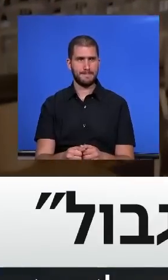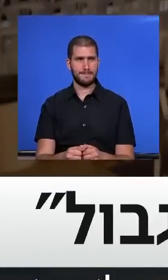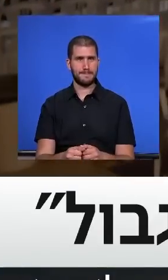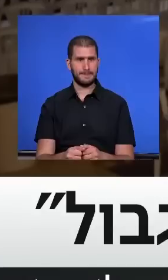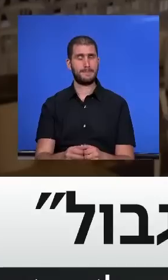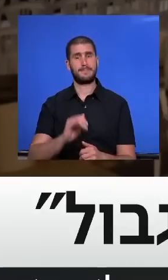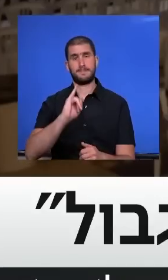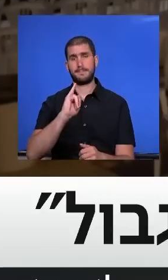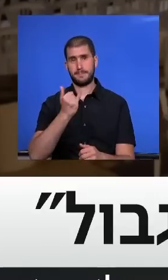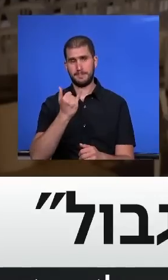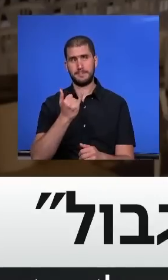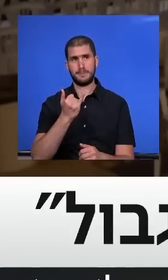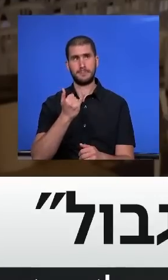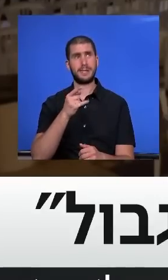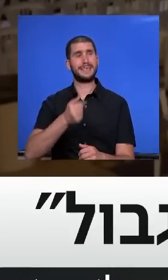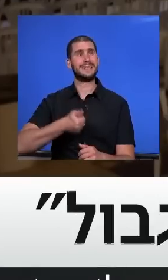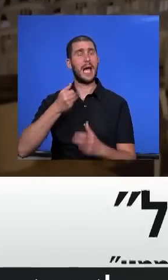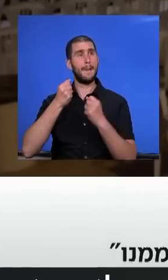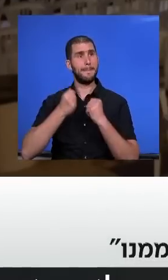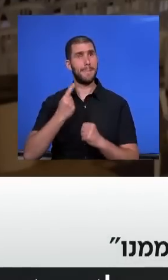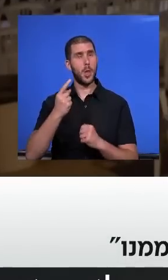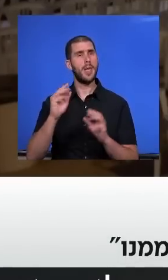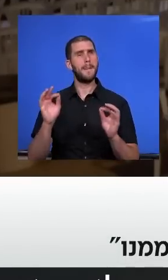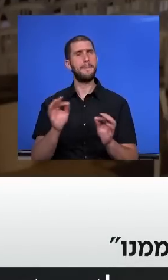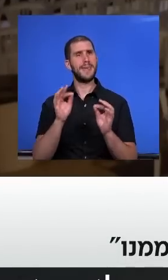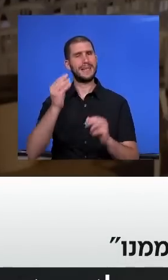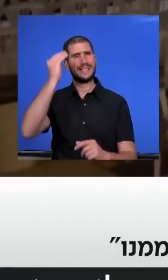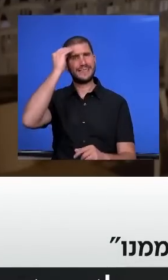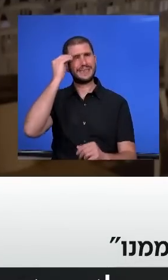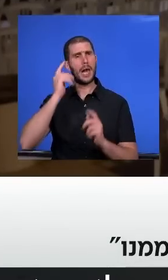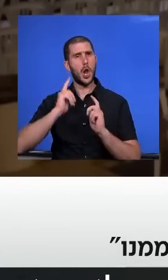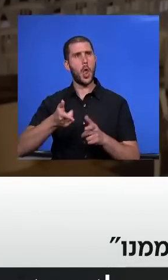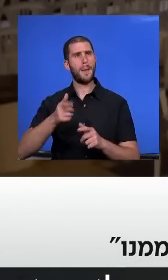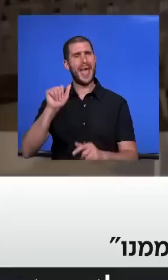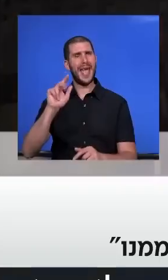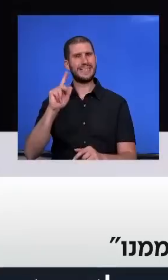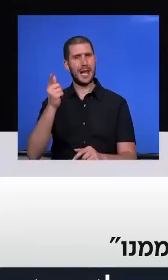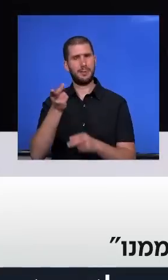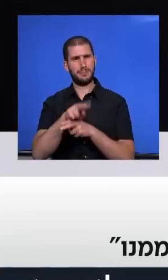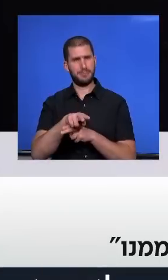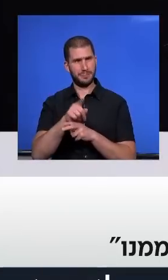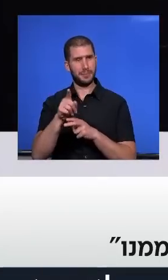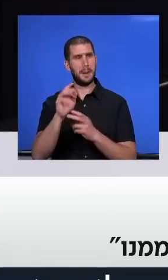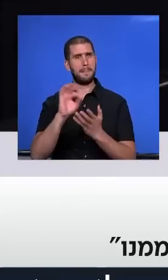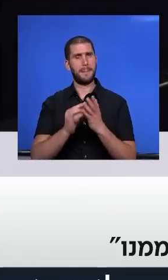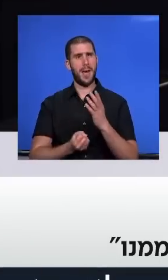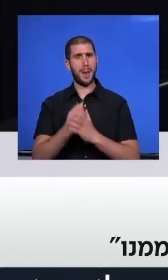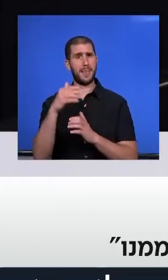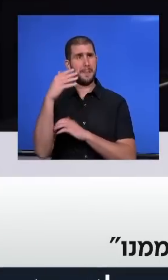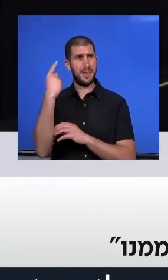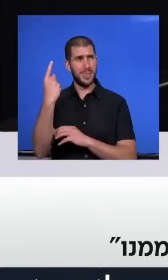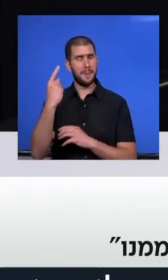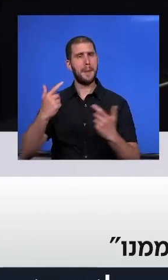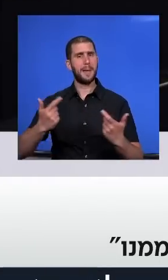כן, מיכל, בעצם שר הביטחון בטקס לזכר לוחמי האצ"ל שנפלו על המערכה בזמן הקמת המדינה